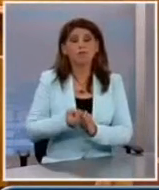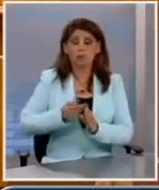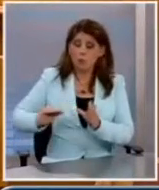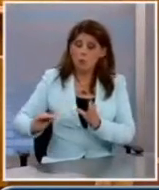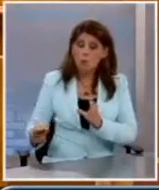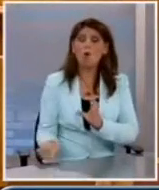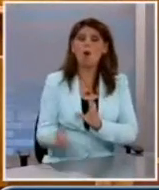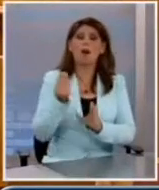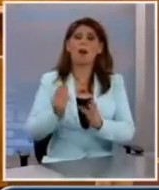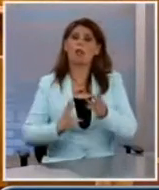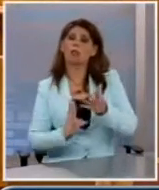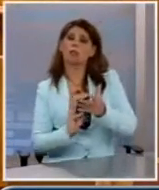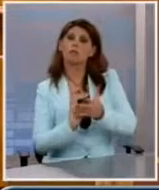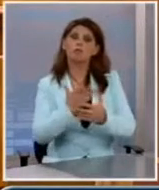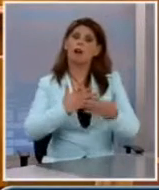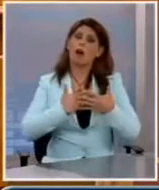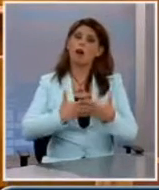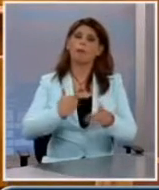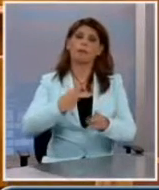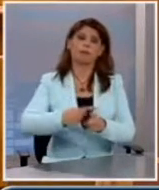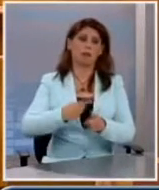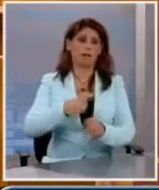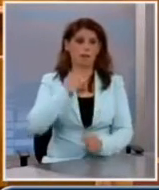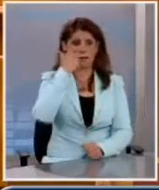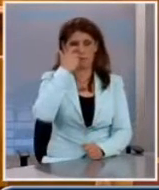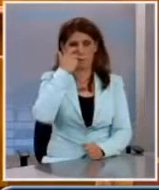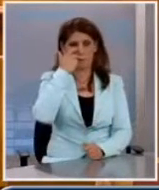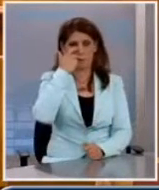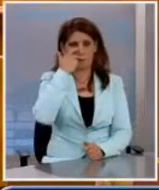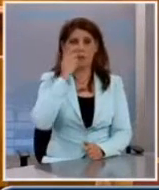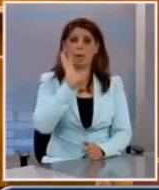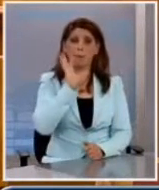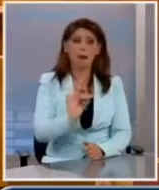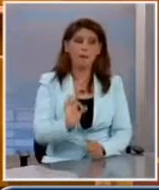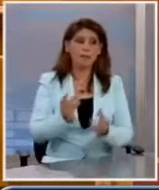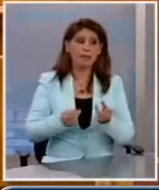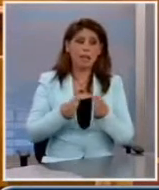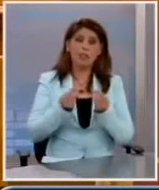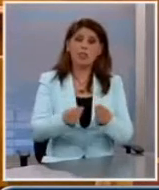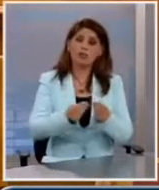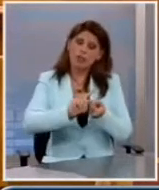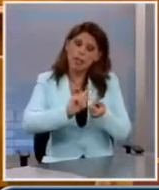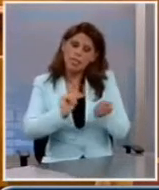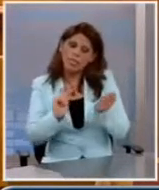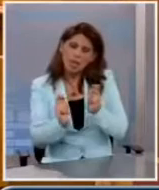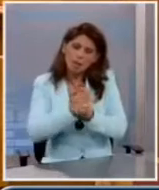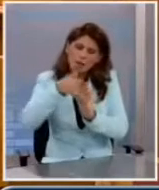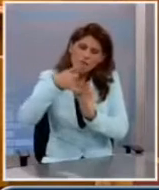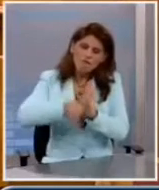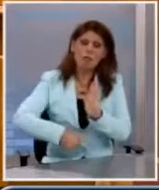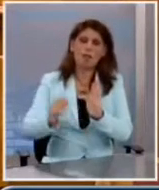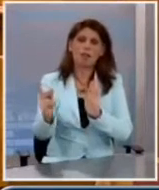γεννησιουργό δημιουργικό πατριωτισμό που πραγματικά θα μετουσιώσει την